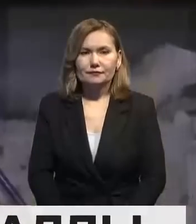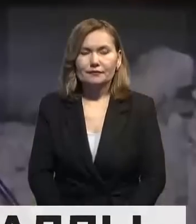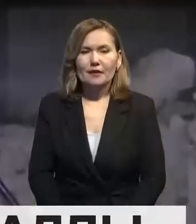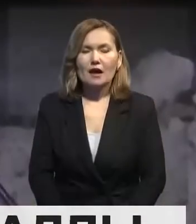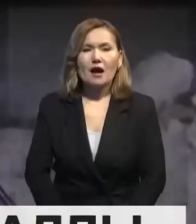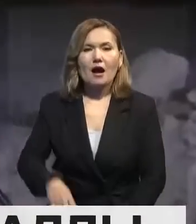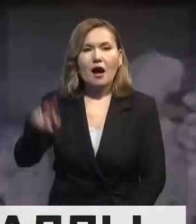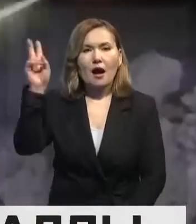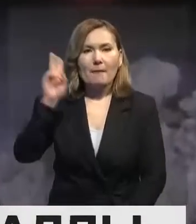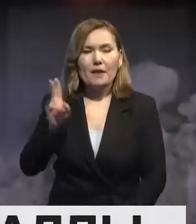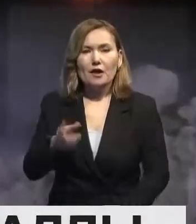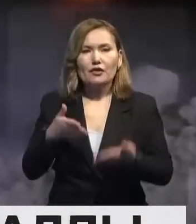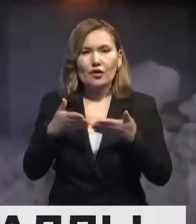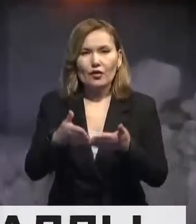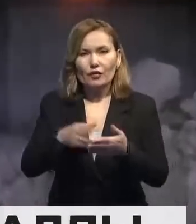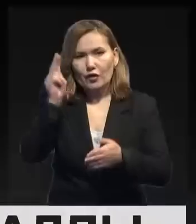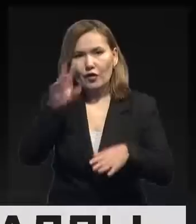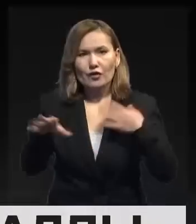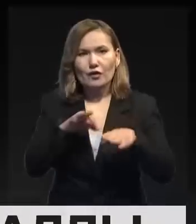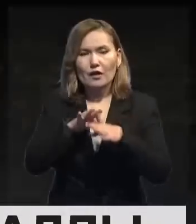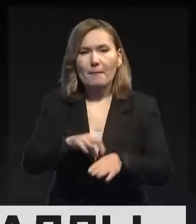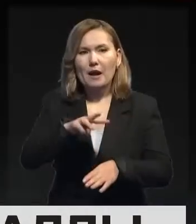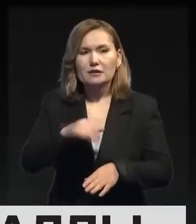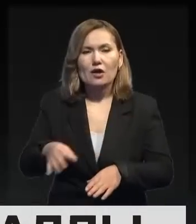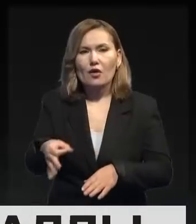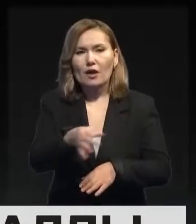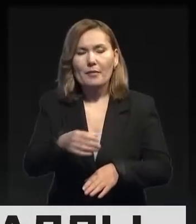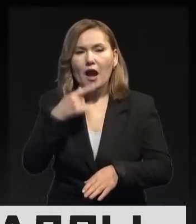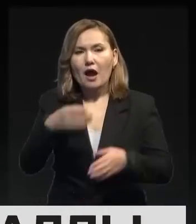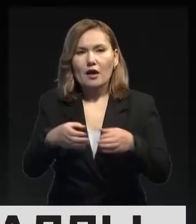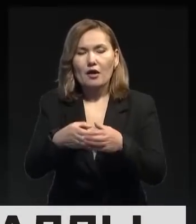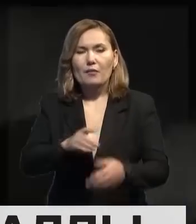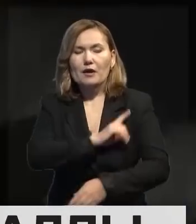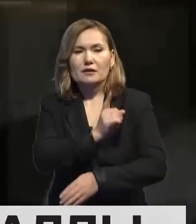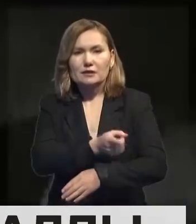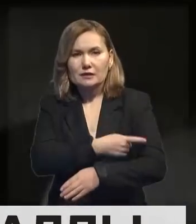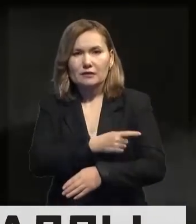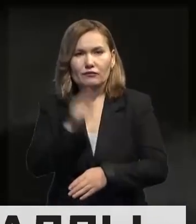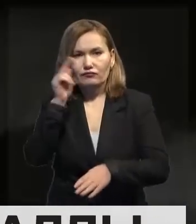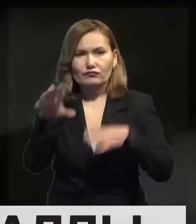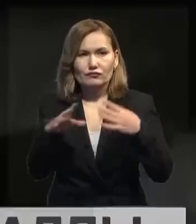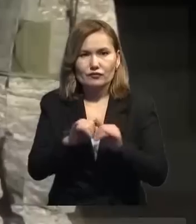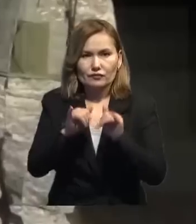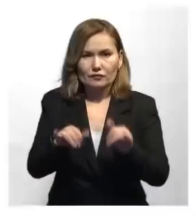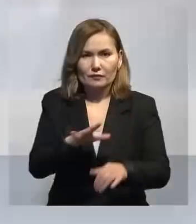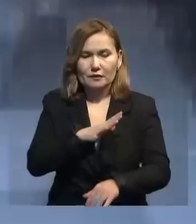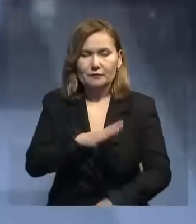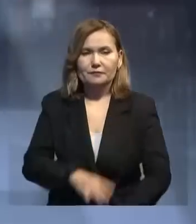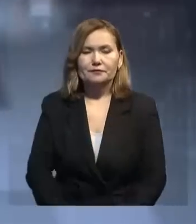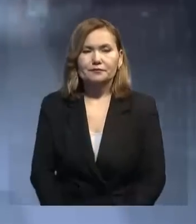Теңіз жаяу әскері қарсыласқа тойтарыс берді. Маңғыстауда әскерилердің әлеуеті сыналды.